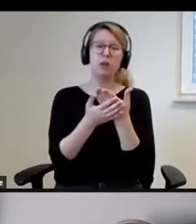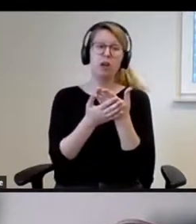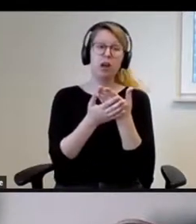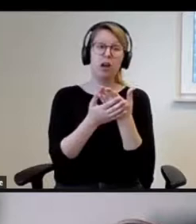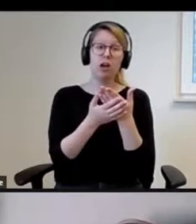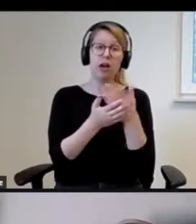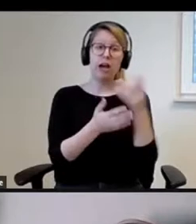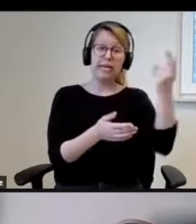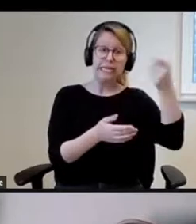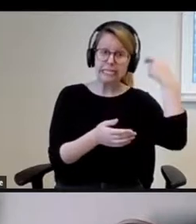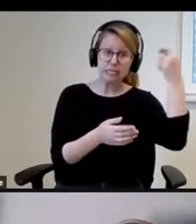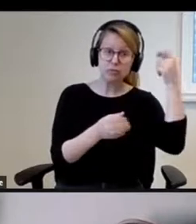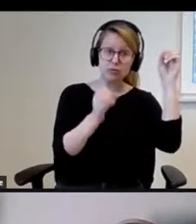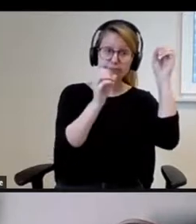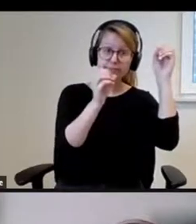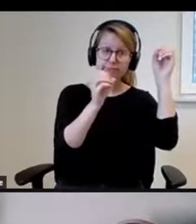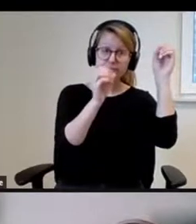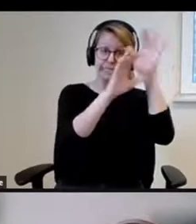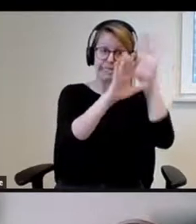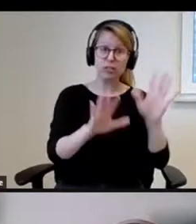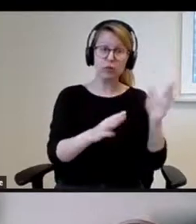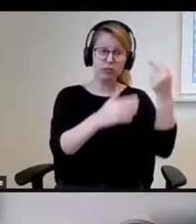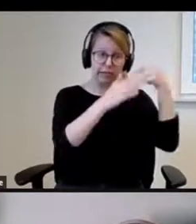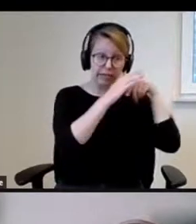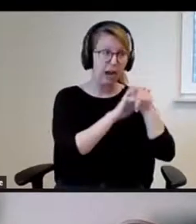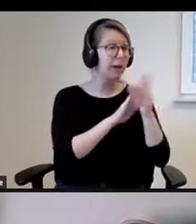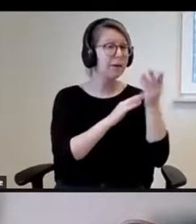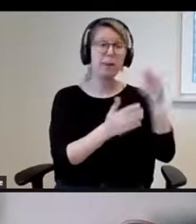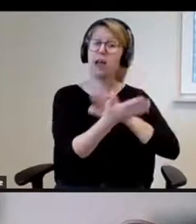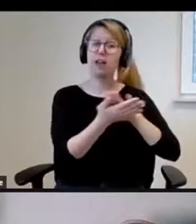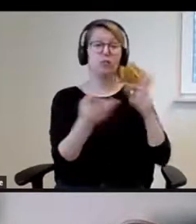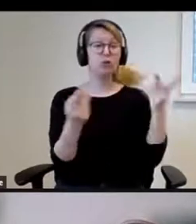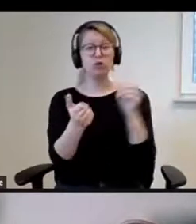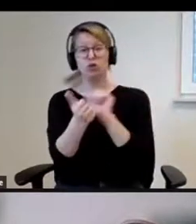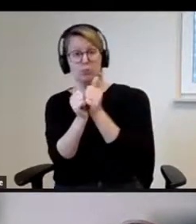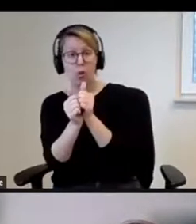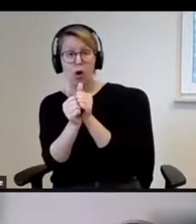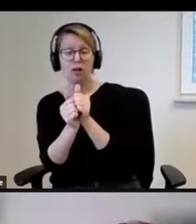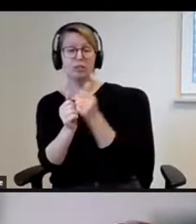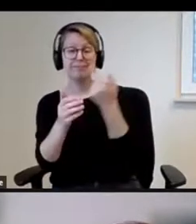donne d'autres droits, par exemple les droits à la traduction